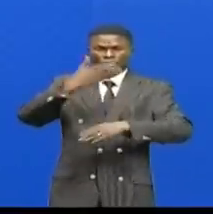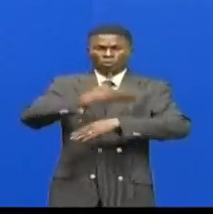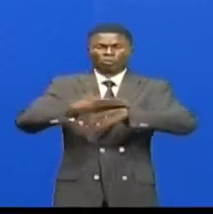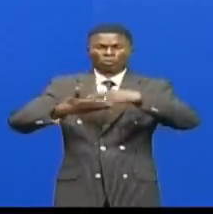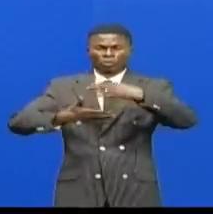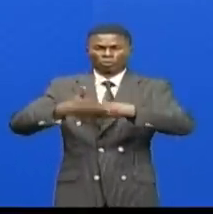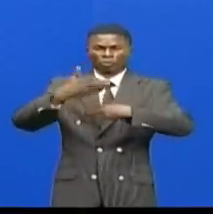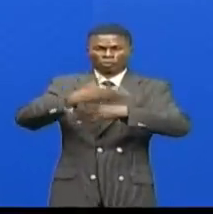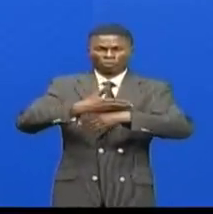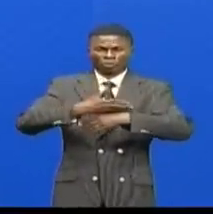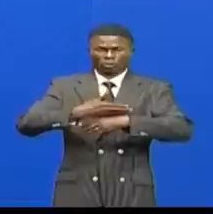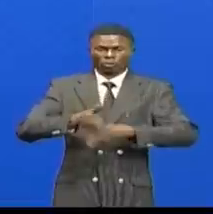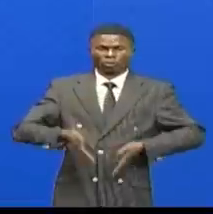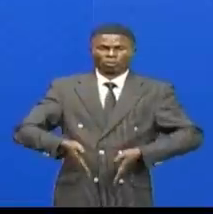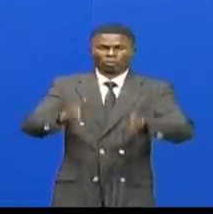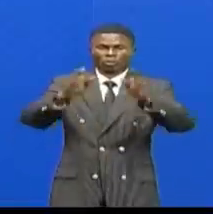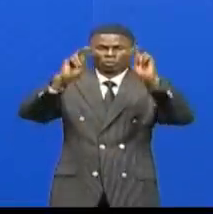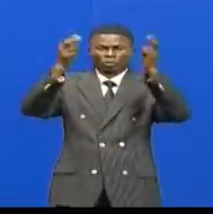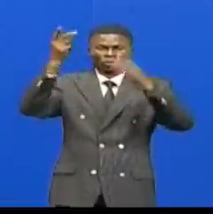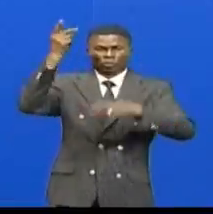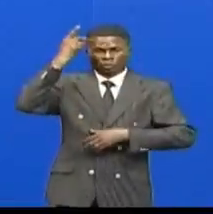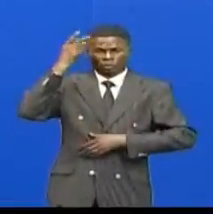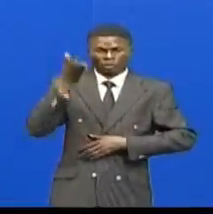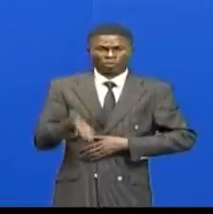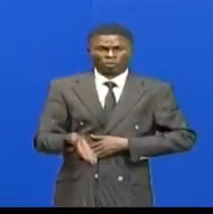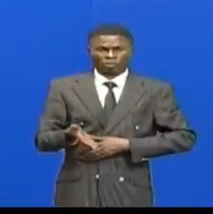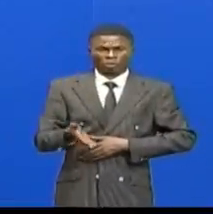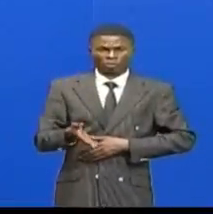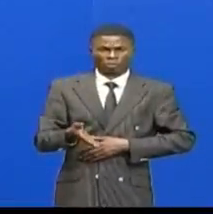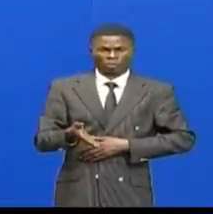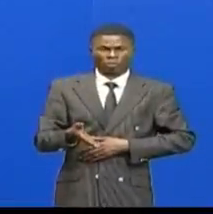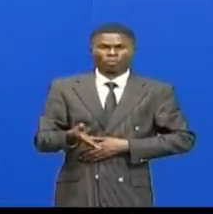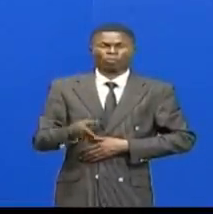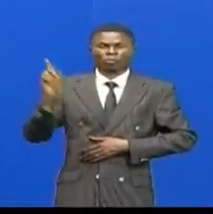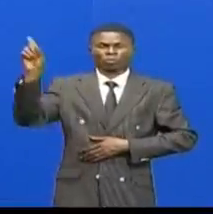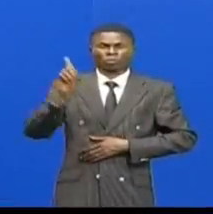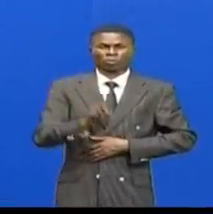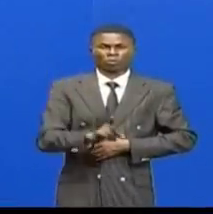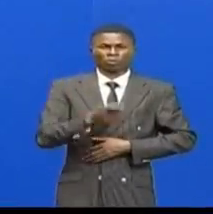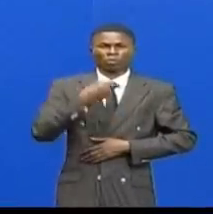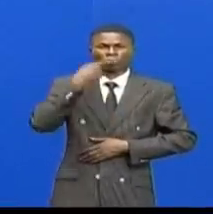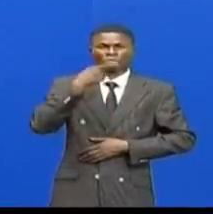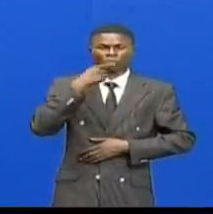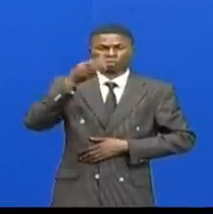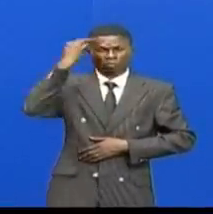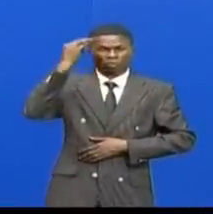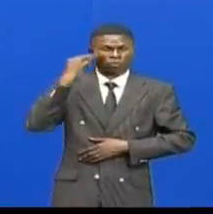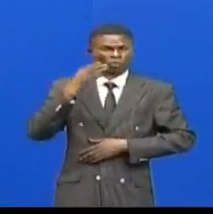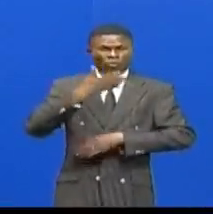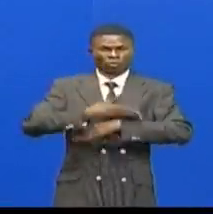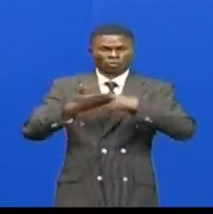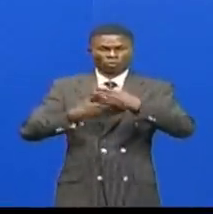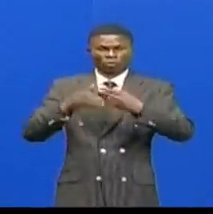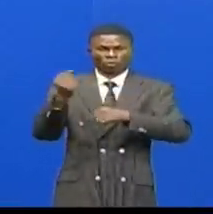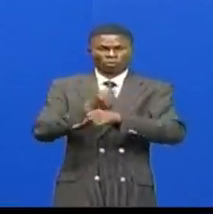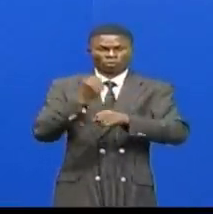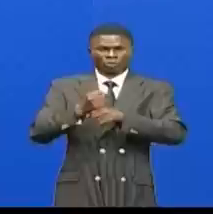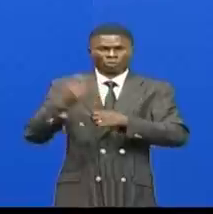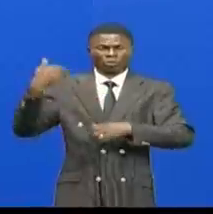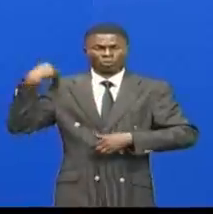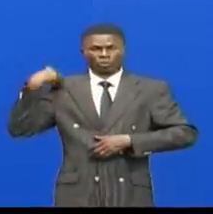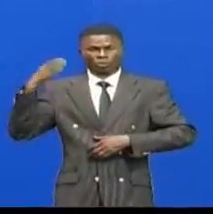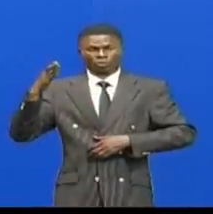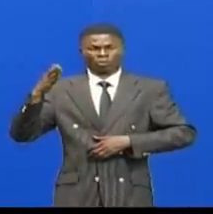constructions dans la voirie de la ville de Kinshasa. Prenant la parole, le ministre des Infrastructures et Travaux publics